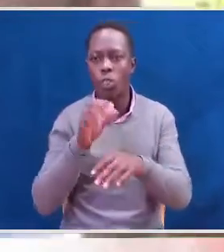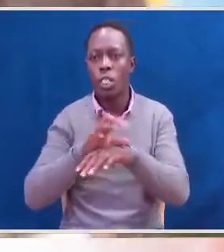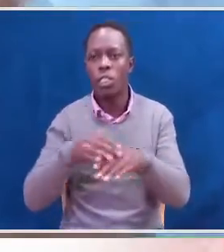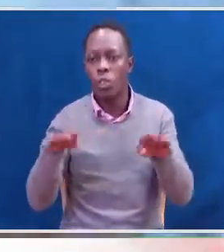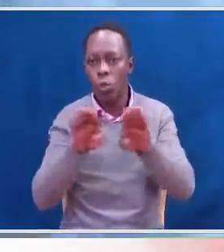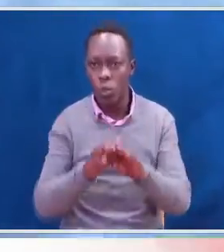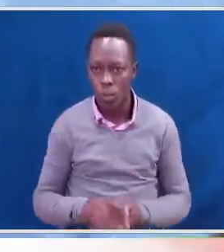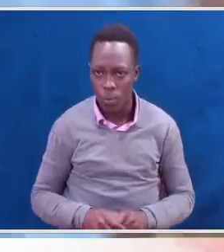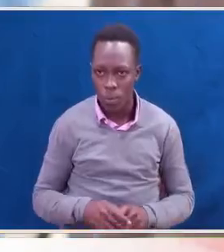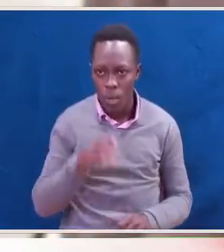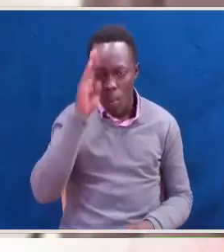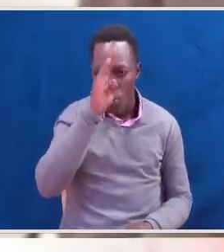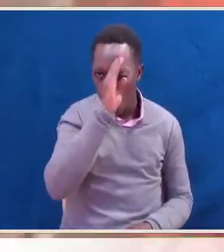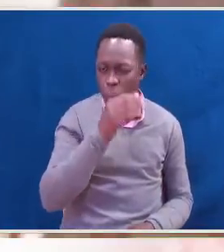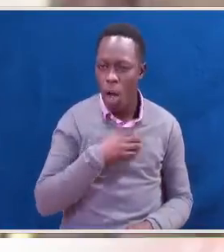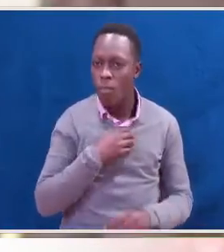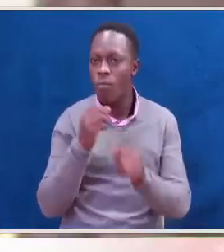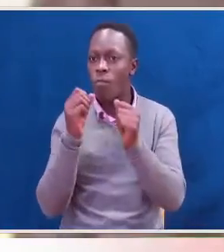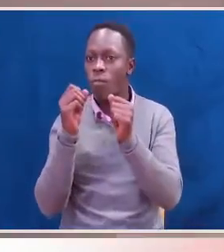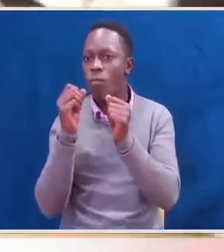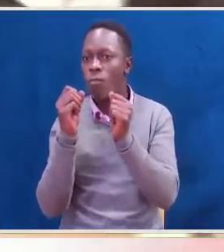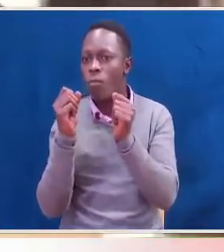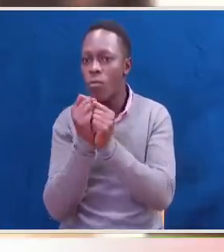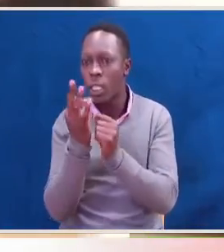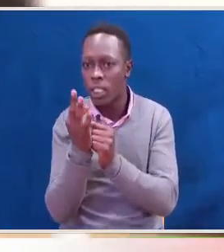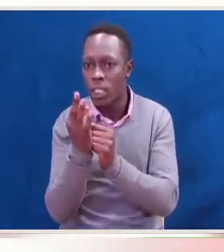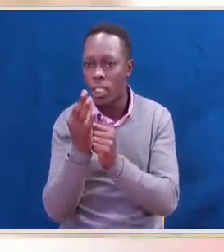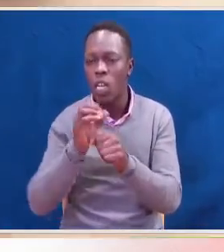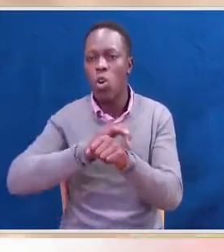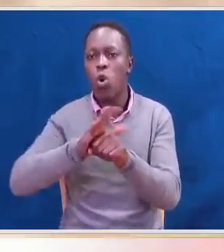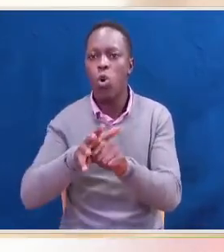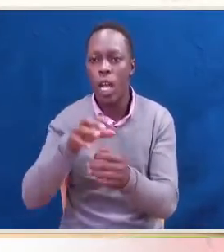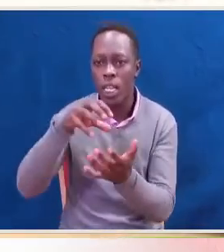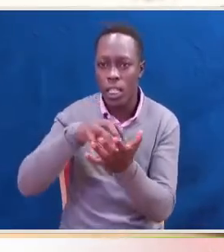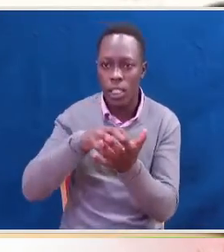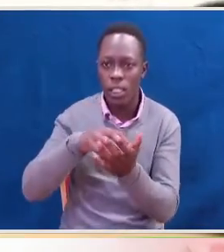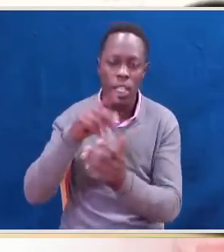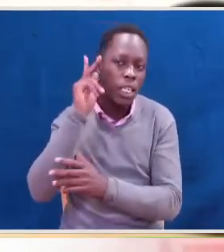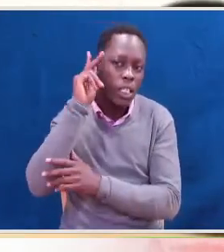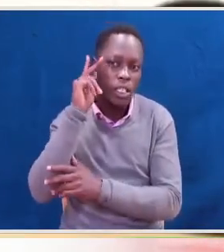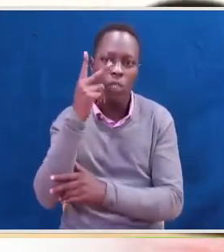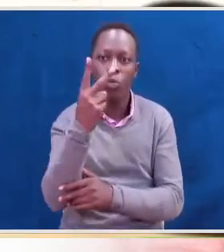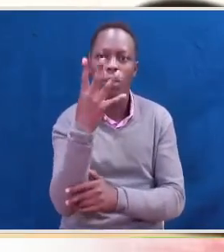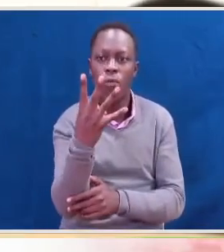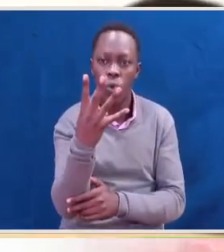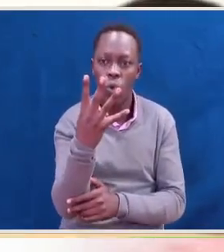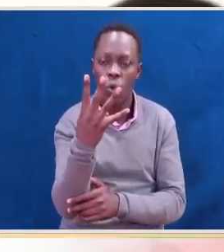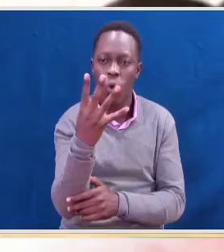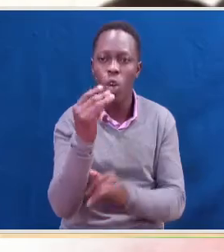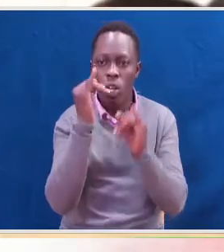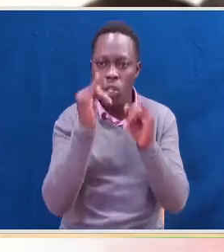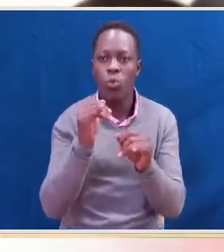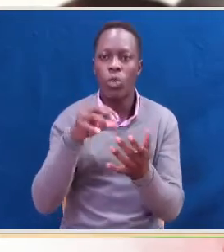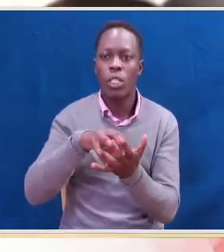Bungoma imeripoti visa 13 hii leo, huku kaunti ya Kisii kiripoti visa 24 vipya vya